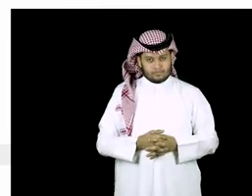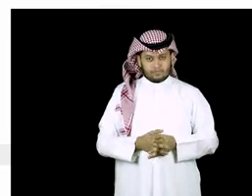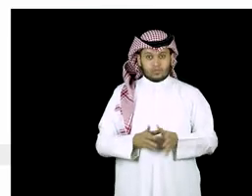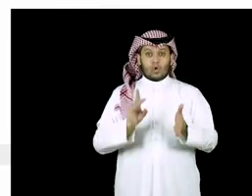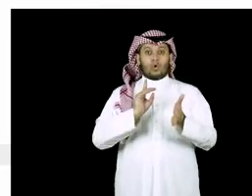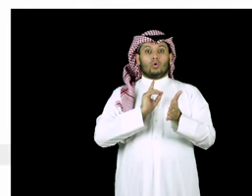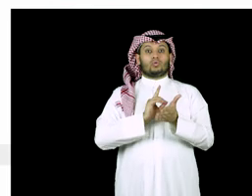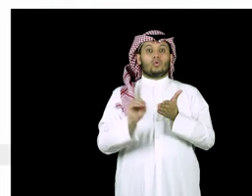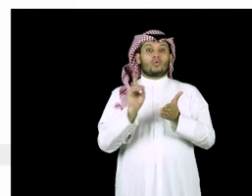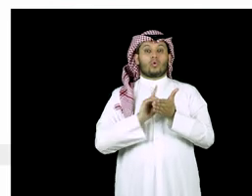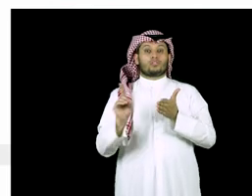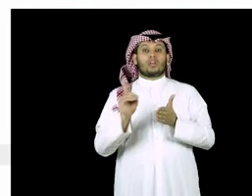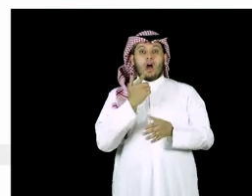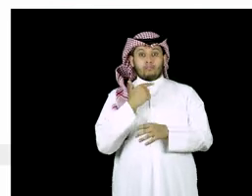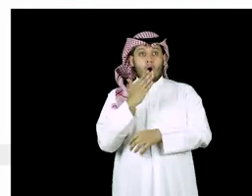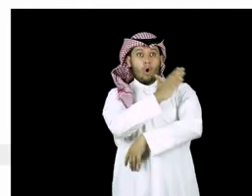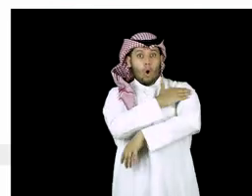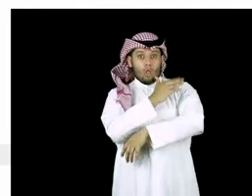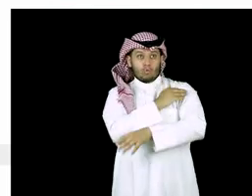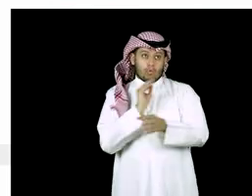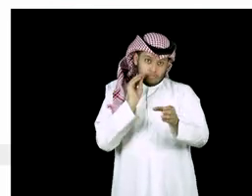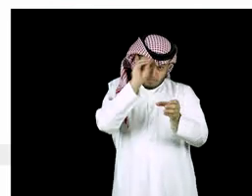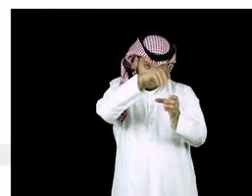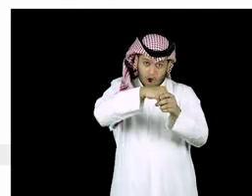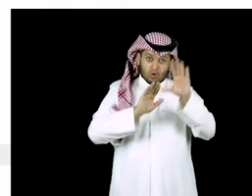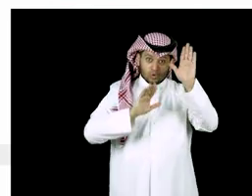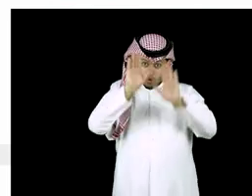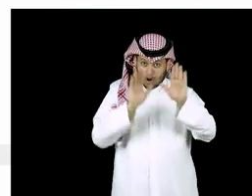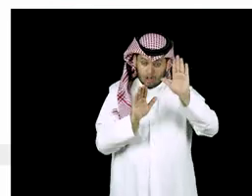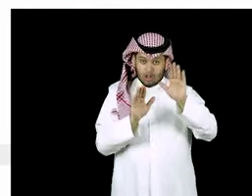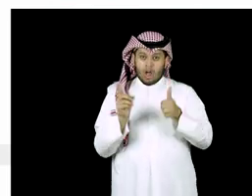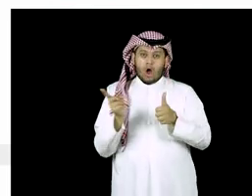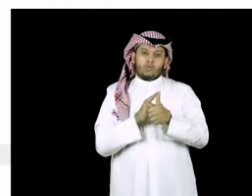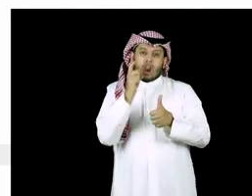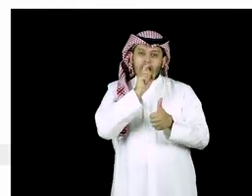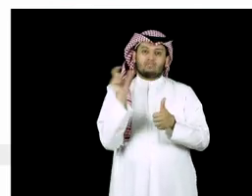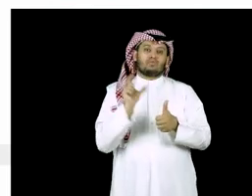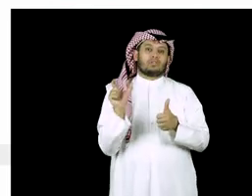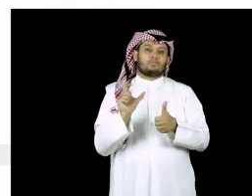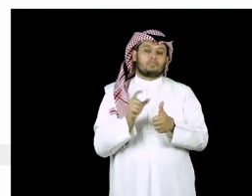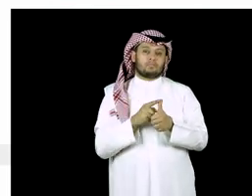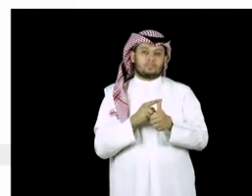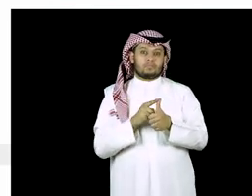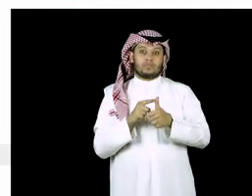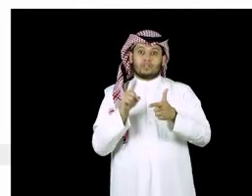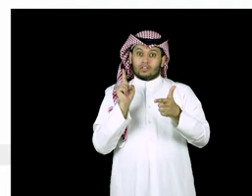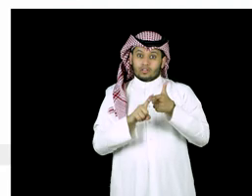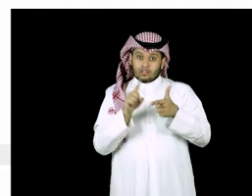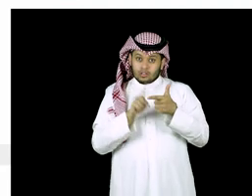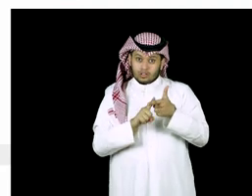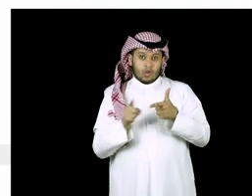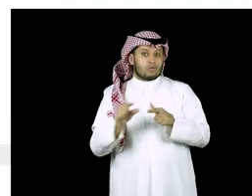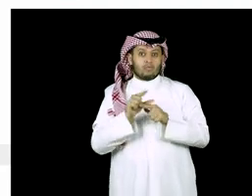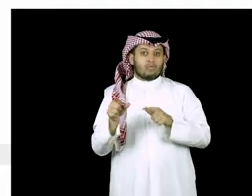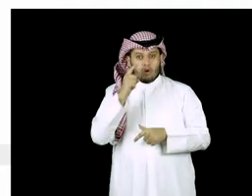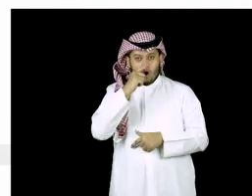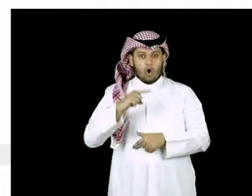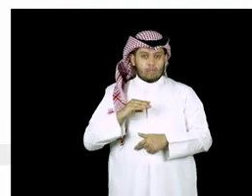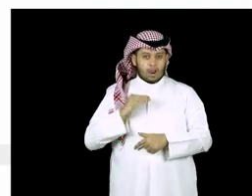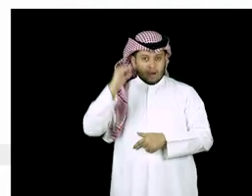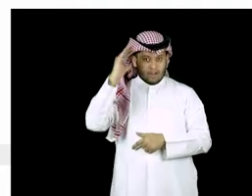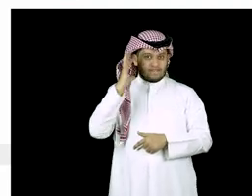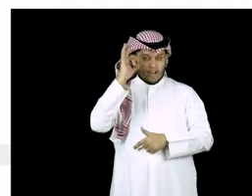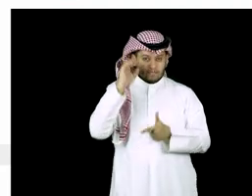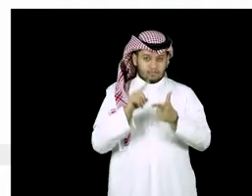شروط العضوية في الشورى: الشرط الأول الإسلام، الشرط الثاني التكليف،